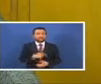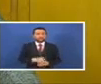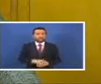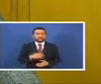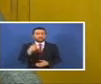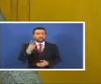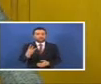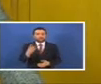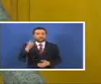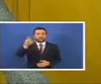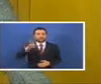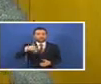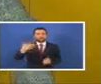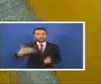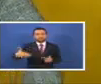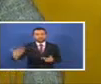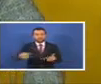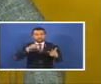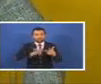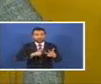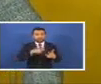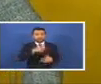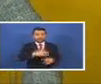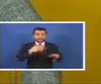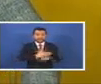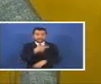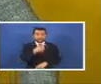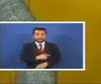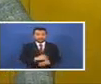Bu üç Cemre'nin üçüncüsü aslında